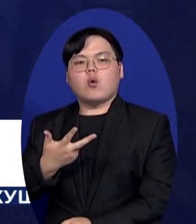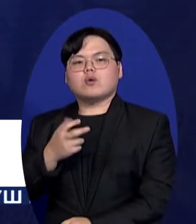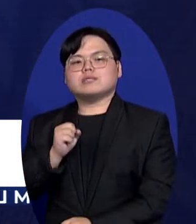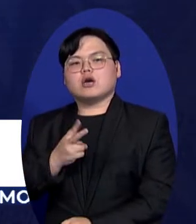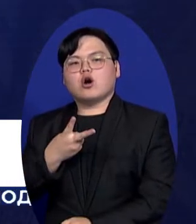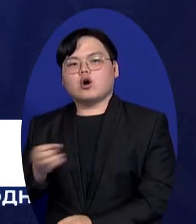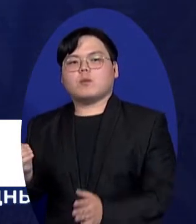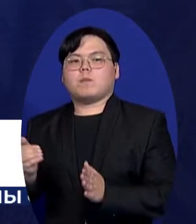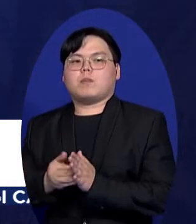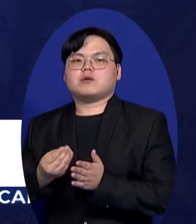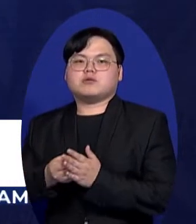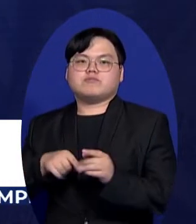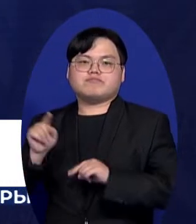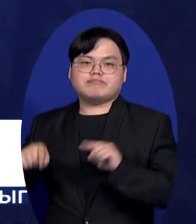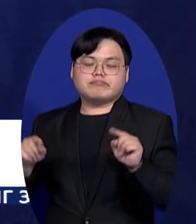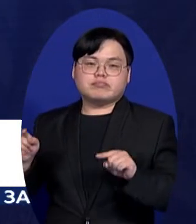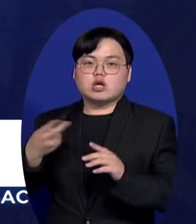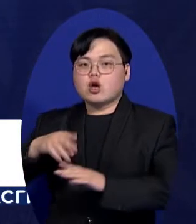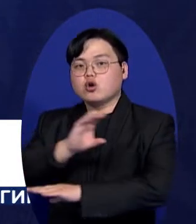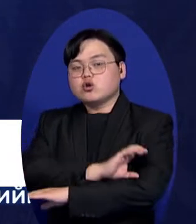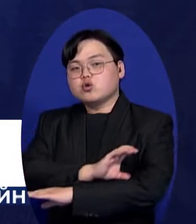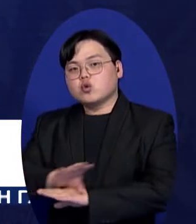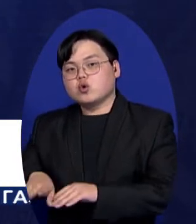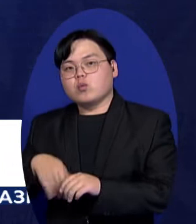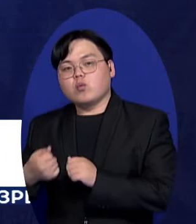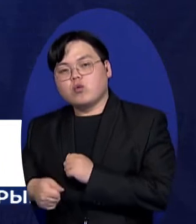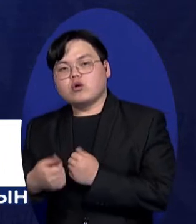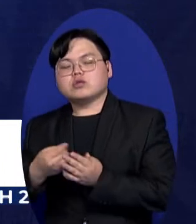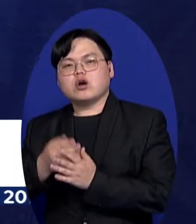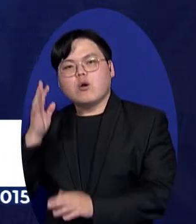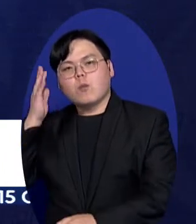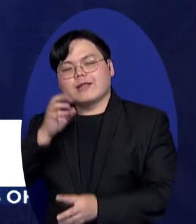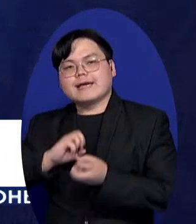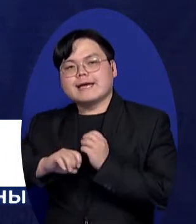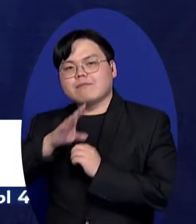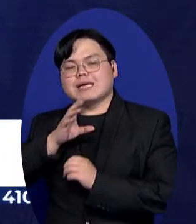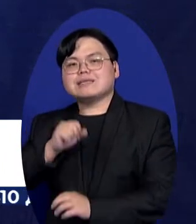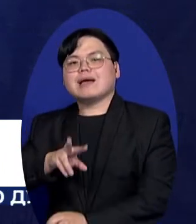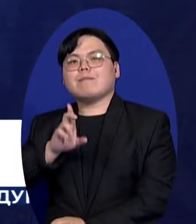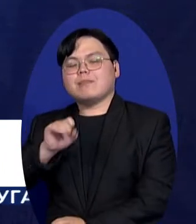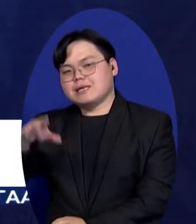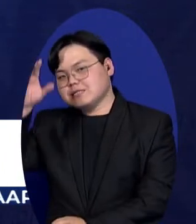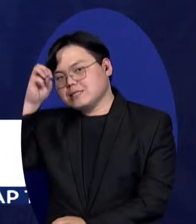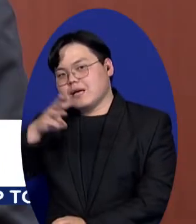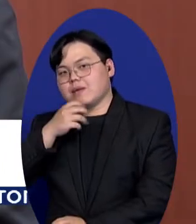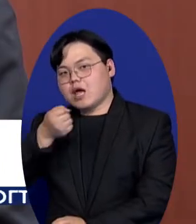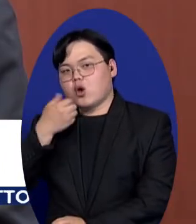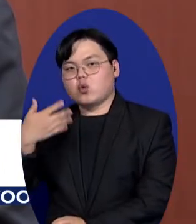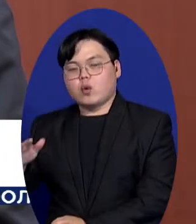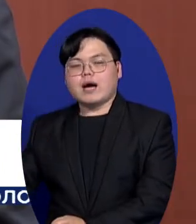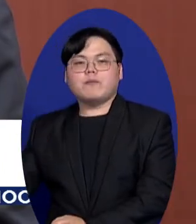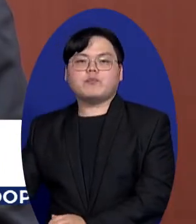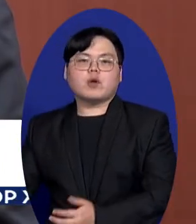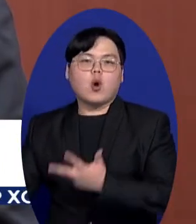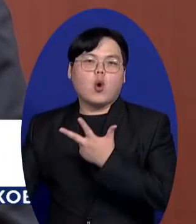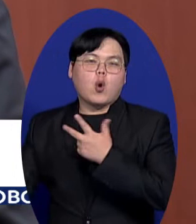3 сая 200,000 байна. Тэгвэл ихтэй сургуулийн сургалтын төлбөрт ямар болго баримтлж байгаа талаар салбарын сайдаас тодруулахад 3-аас